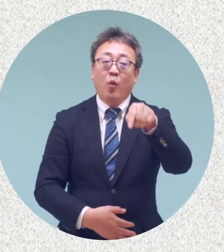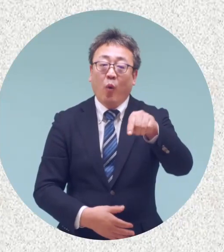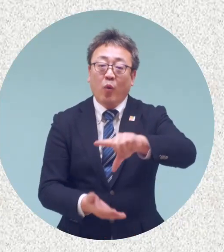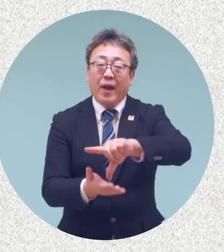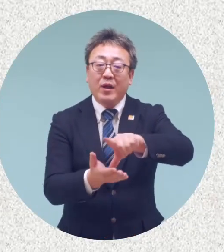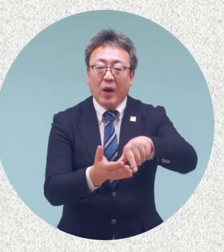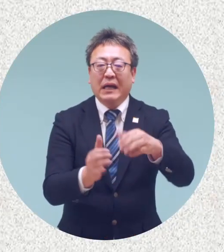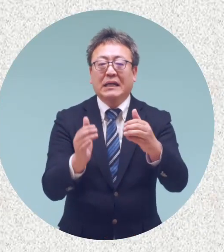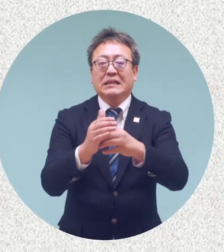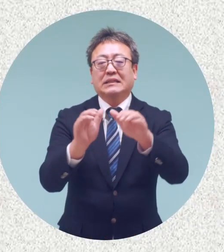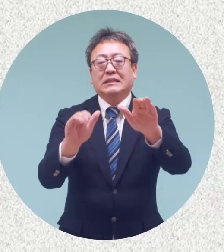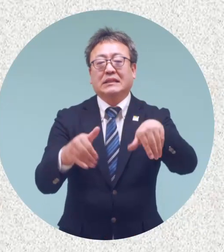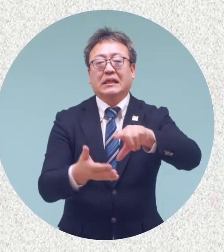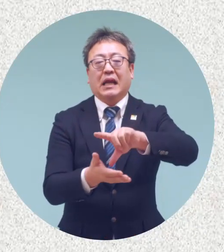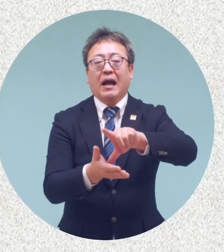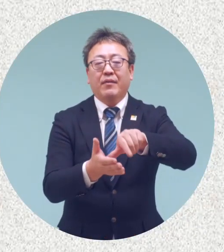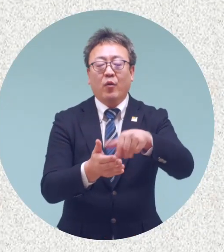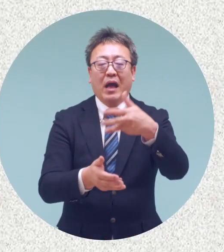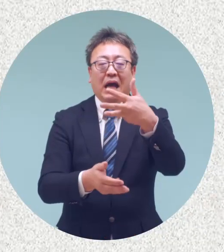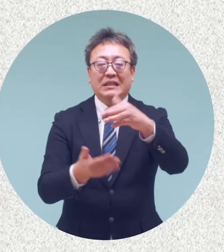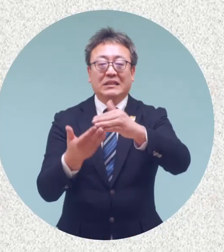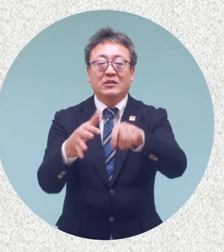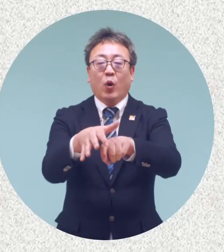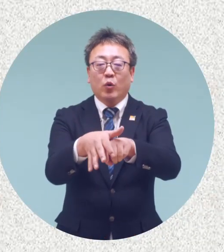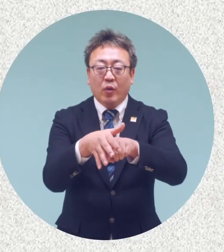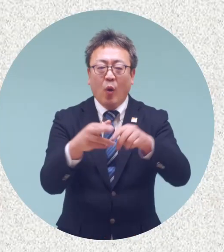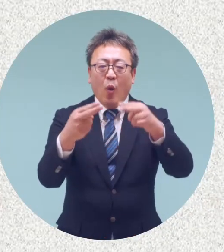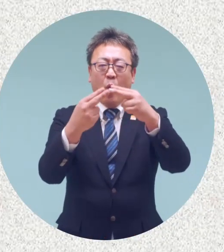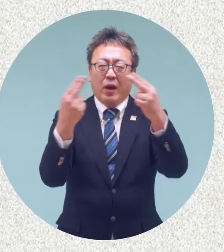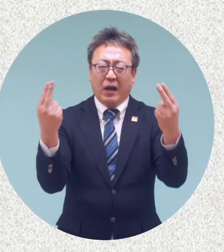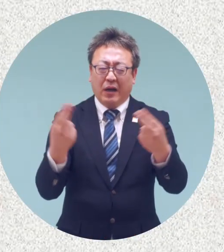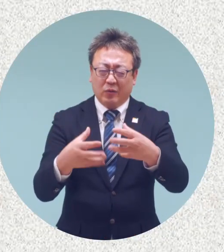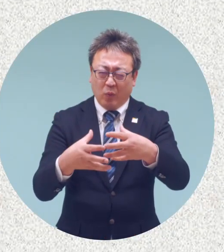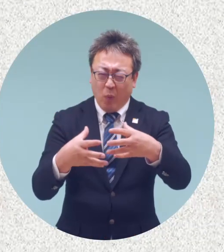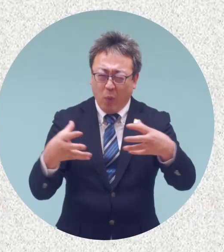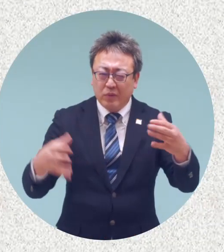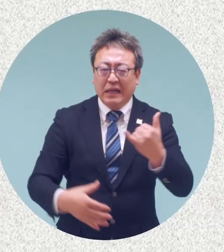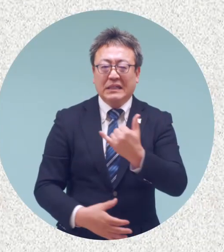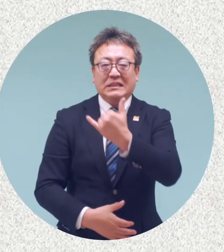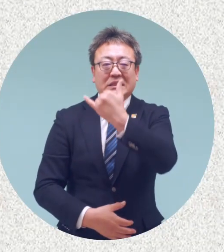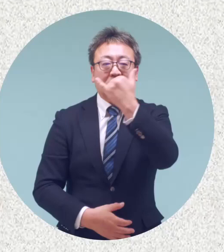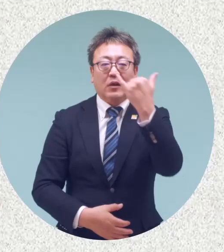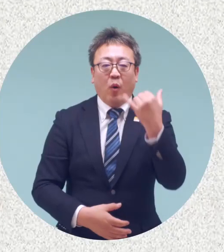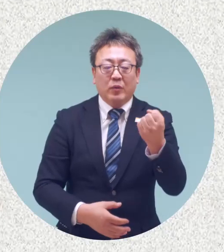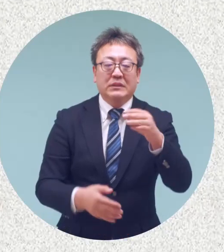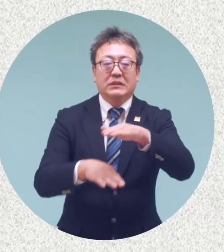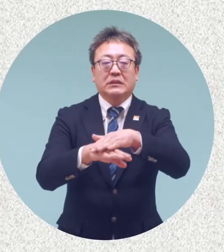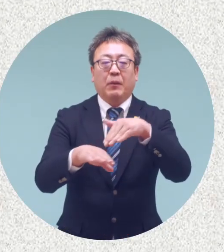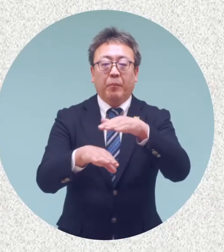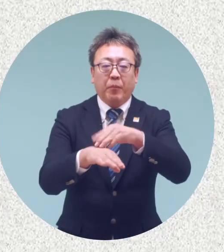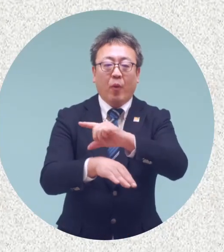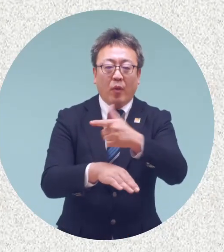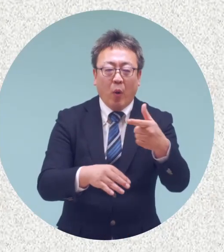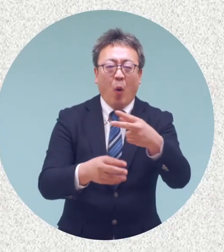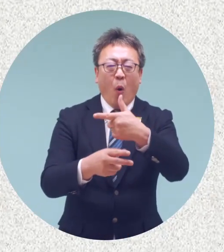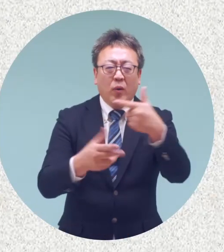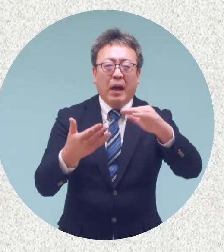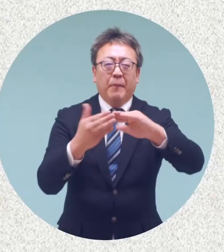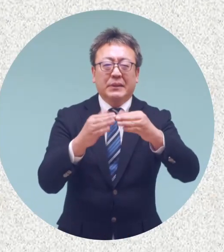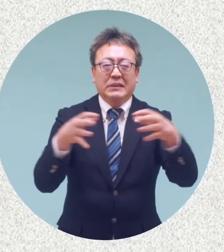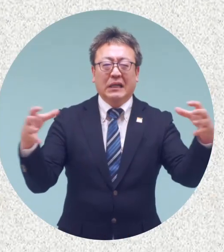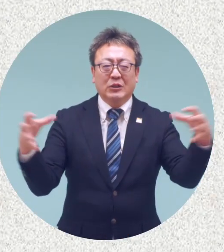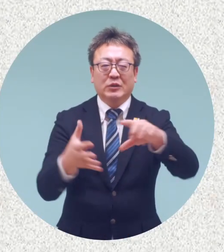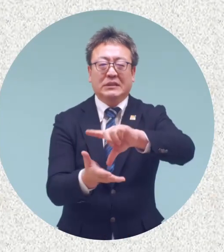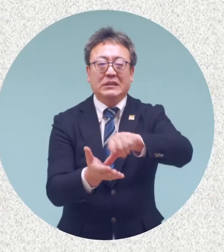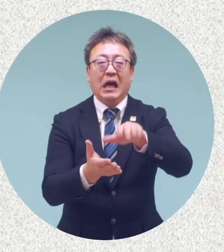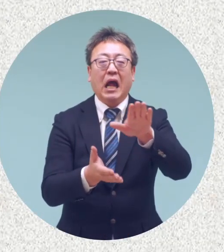管轄エリアは石狩管内8市町村で、道内最大の人口を有する札幌市をはじめ大都市が集中する地